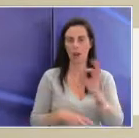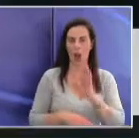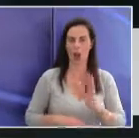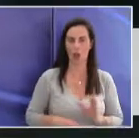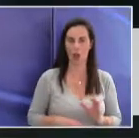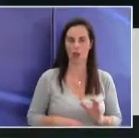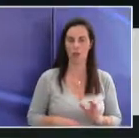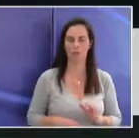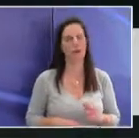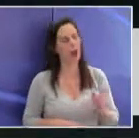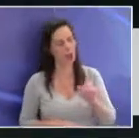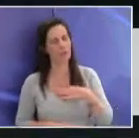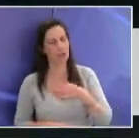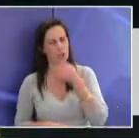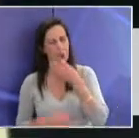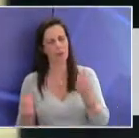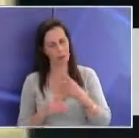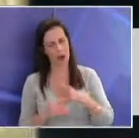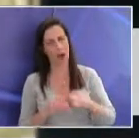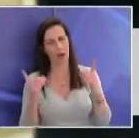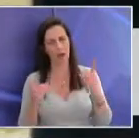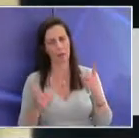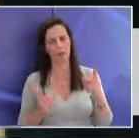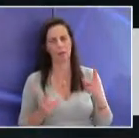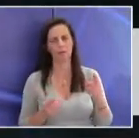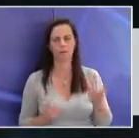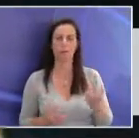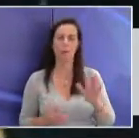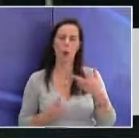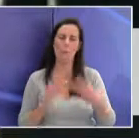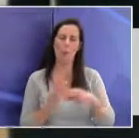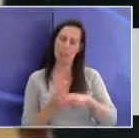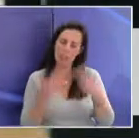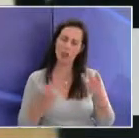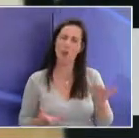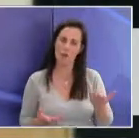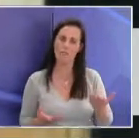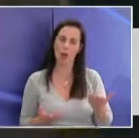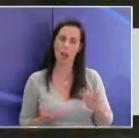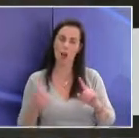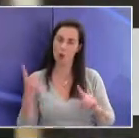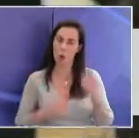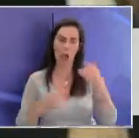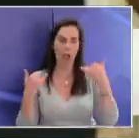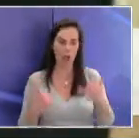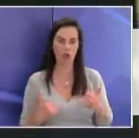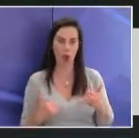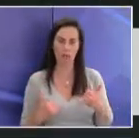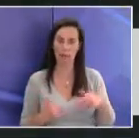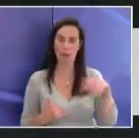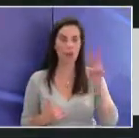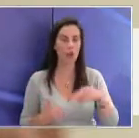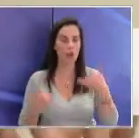שלו. ולכן... אבל אני שואלת על דברים אחרים, אולי אתה יודע, הפוליטיקה זה חשוב, אבל כשקורה עכשיו,